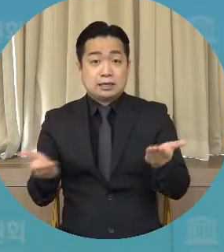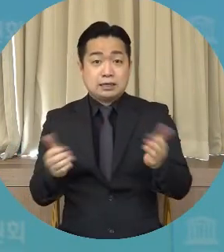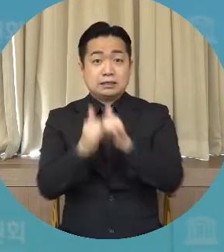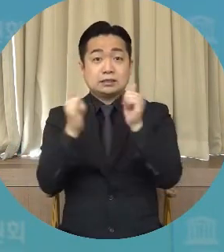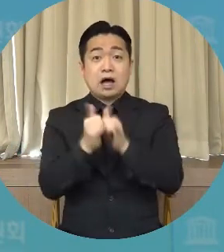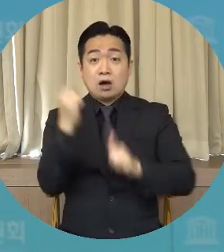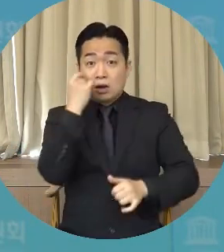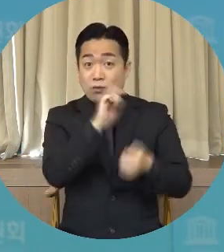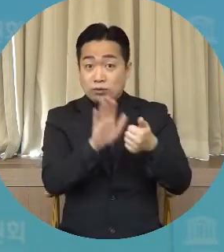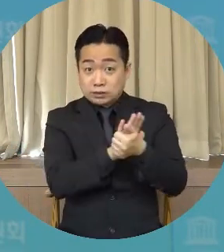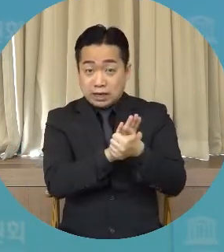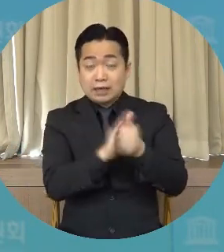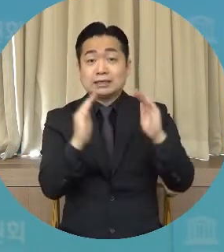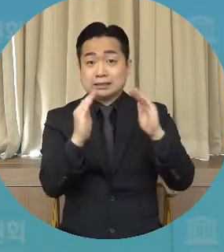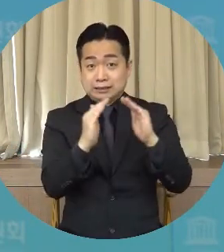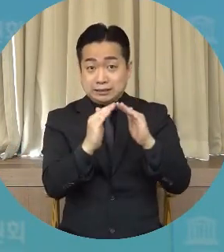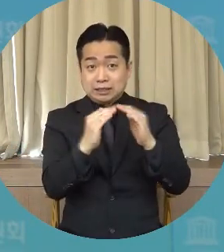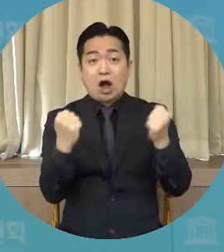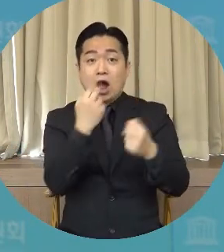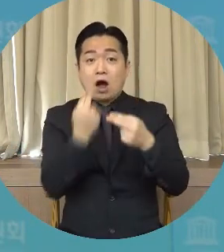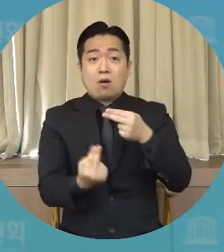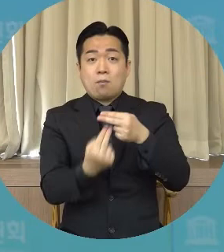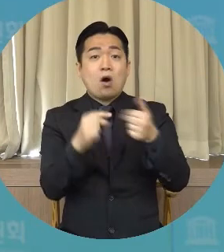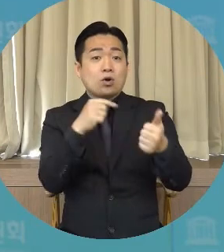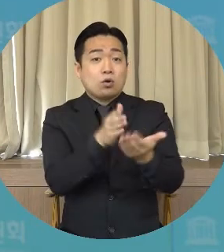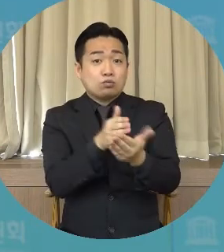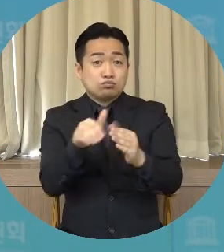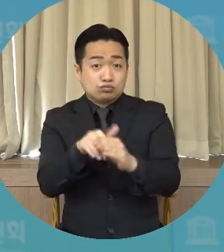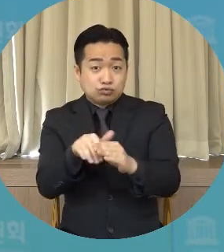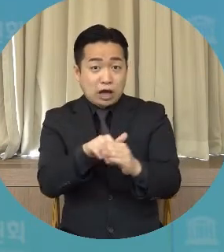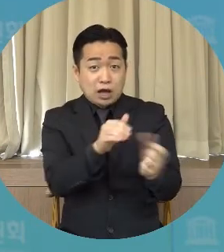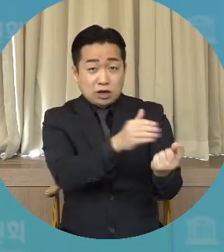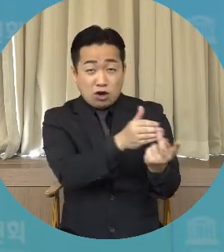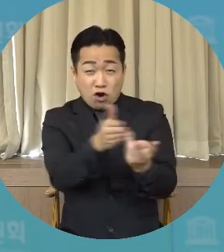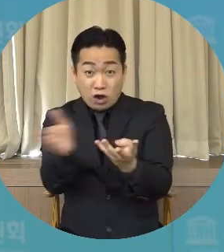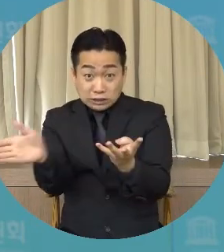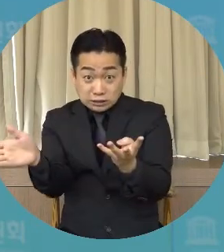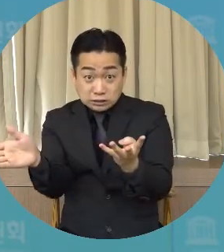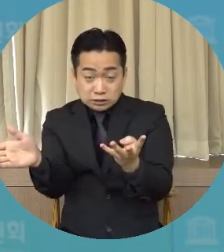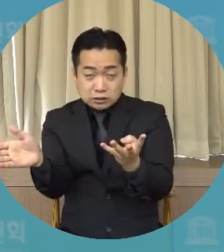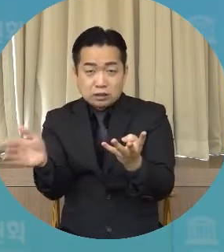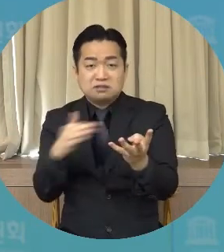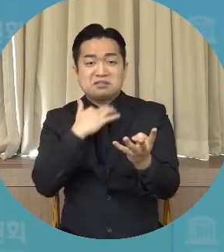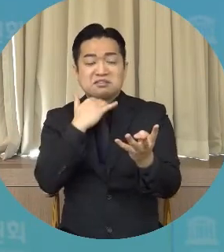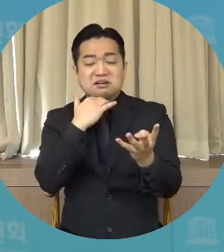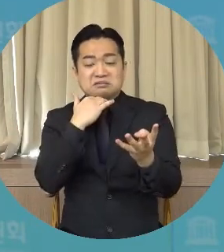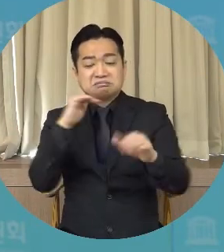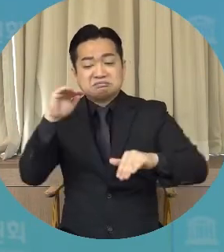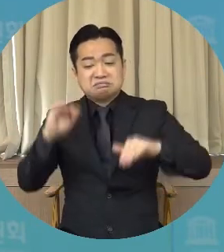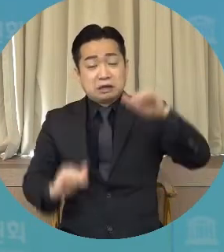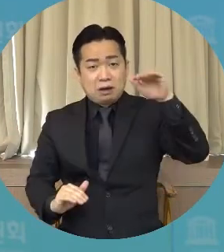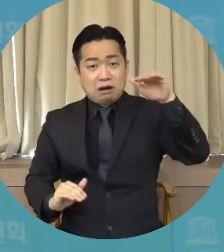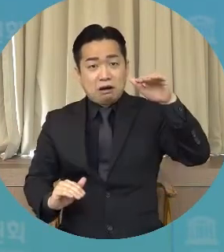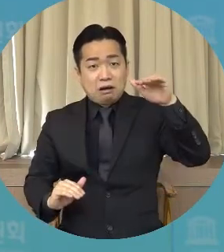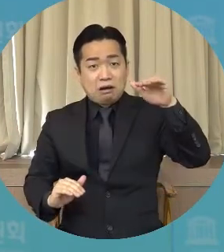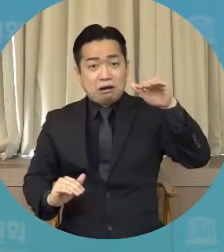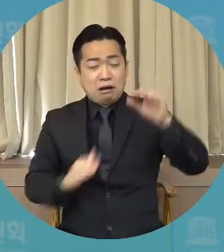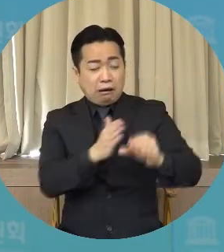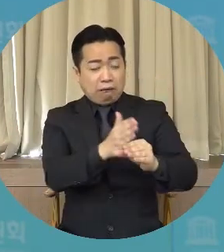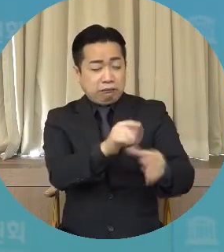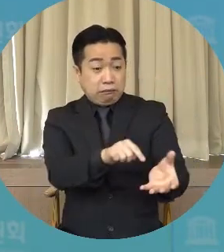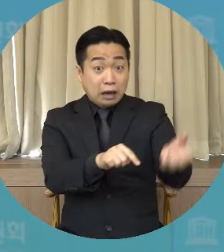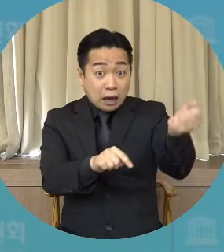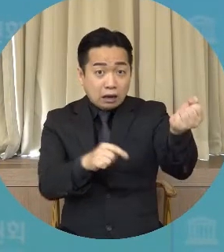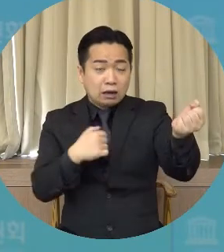주택, 건강보험, 교육, 문화 등에 있어서 연령 차별과 연령주의에 노출되어 있을 뿐만